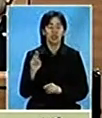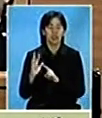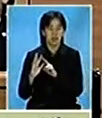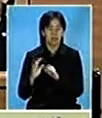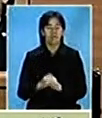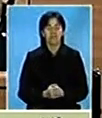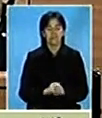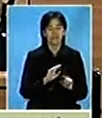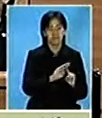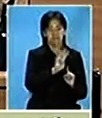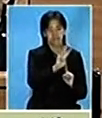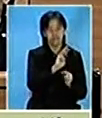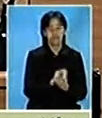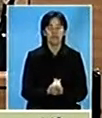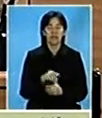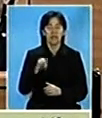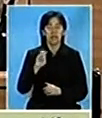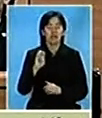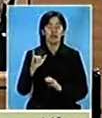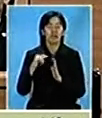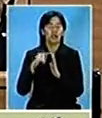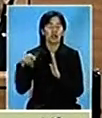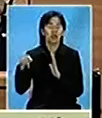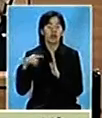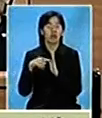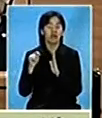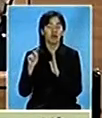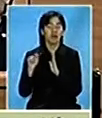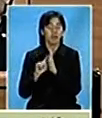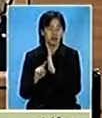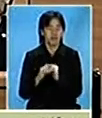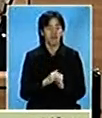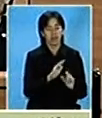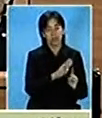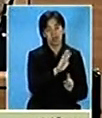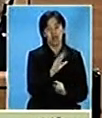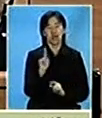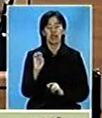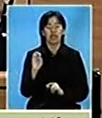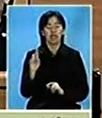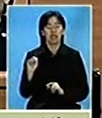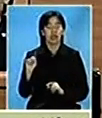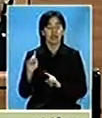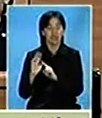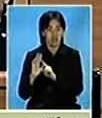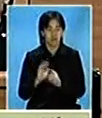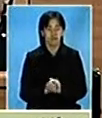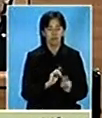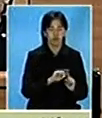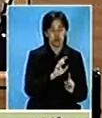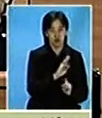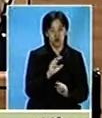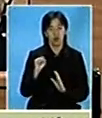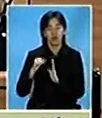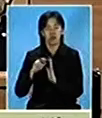ล 4. นายปิยพันธ์นิมมานเหมิน 5. นางกิรณาสุมาวงศ์ 6. นายสุ